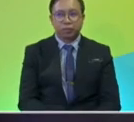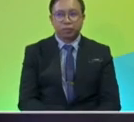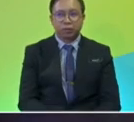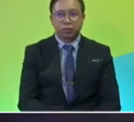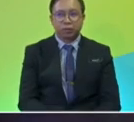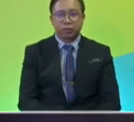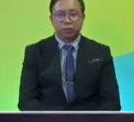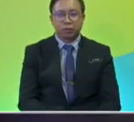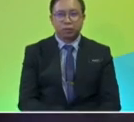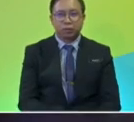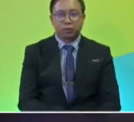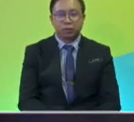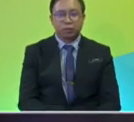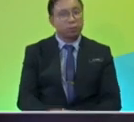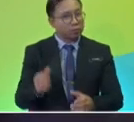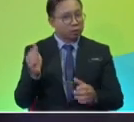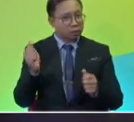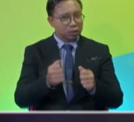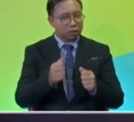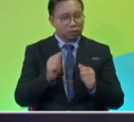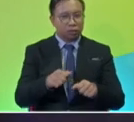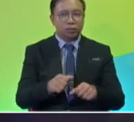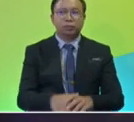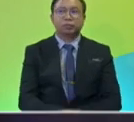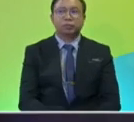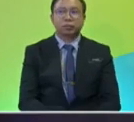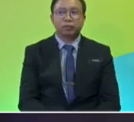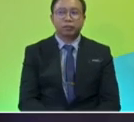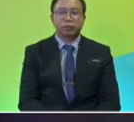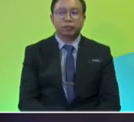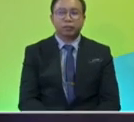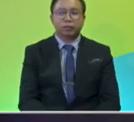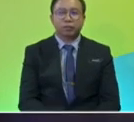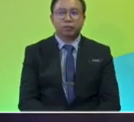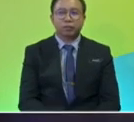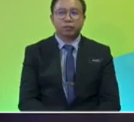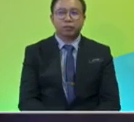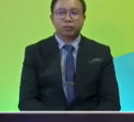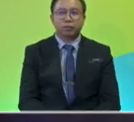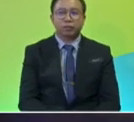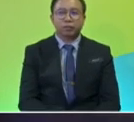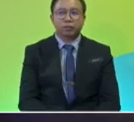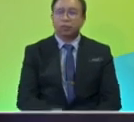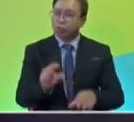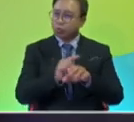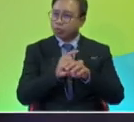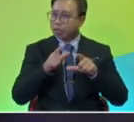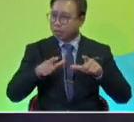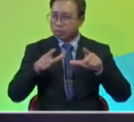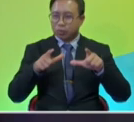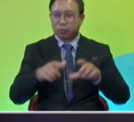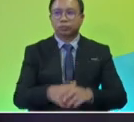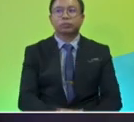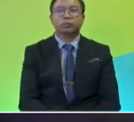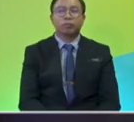Cikgu Saya nak pinjam gendang cikgulah Oh genendang yang mana Ini okey boleh boleh jadi F boleh ketuk menggunakan kayu tiktok ataupun yang ini